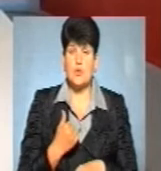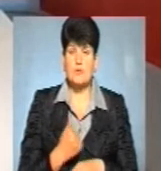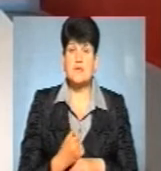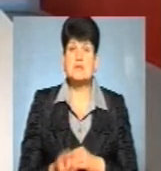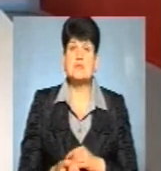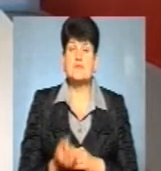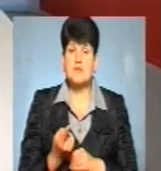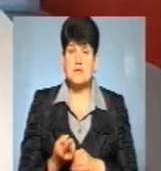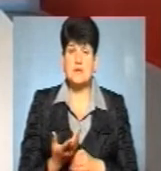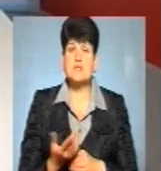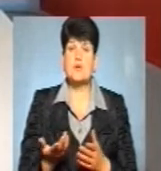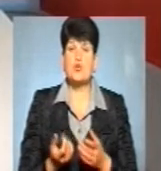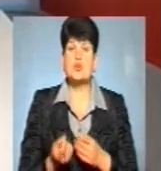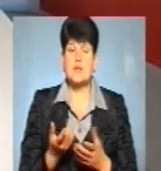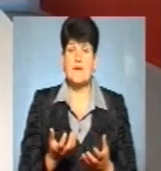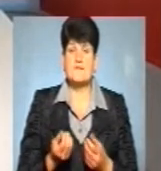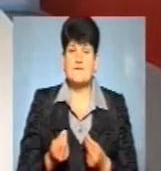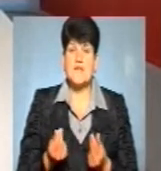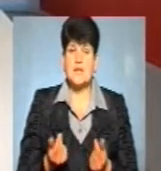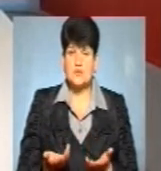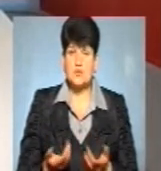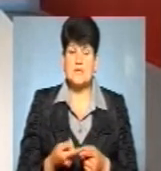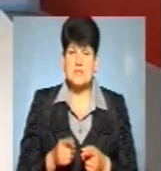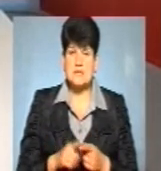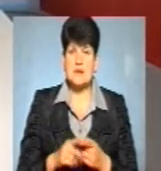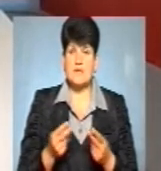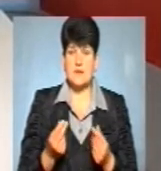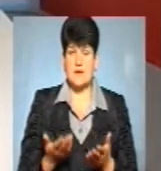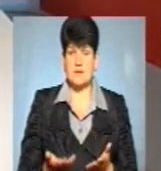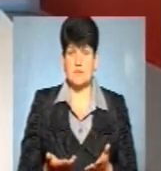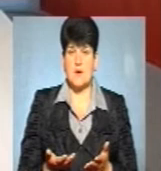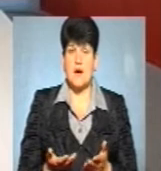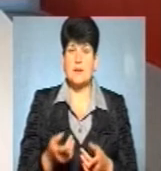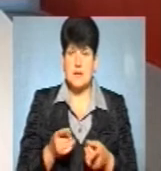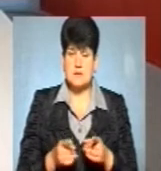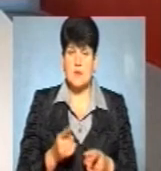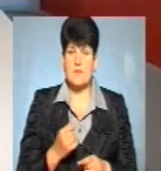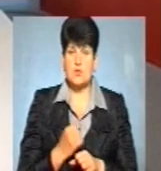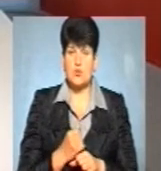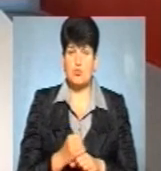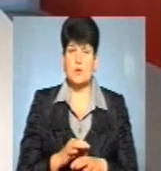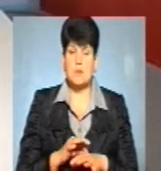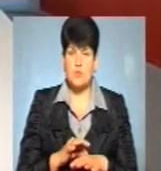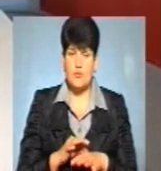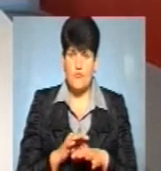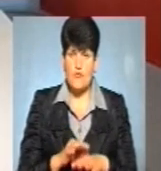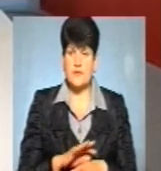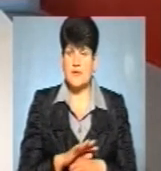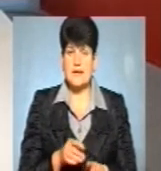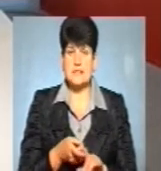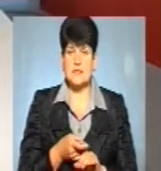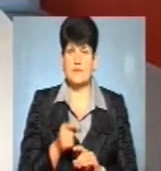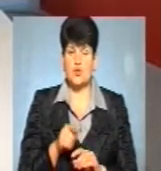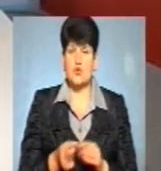з якого джерела фінансується, це є, скажімо, ну, фінансова казуїстика. А насправді роботи проводяться незалежно від того